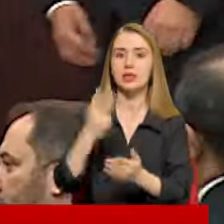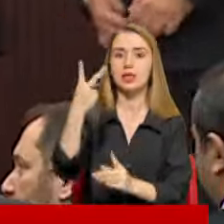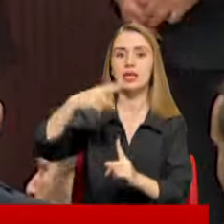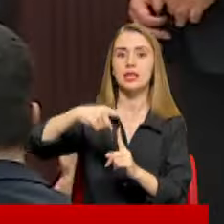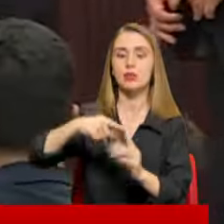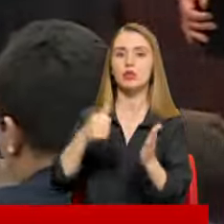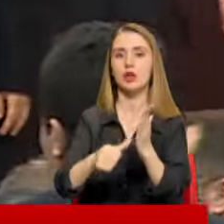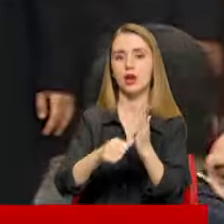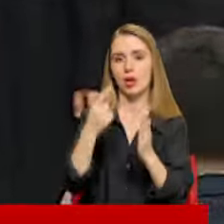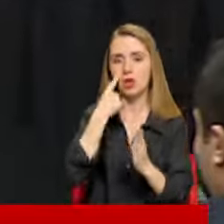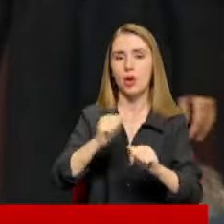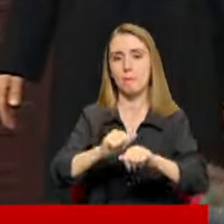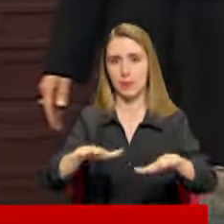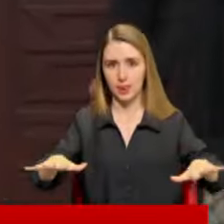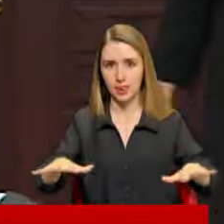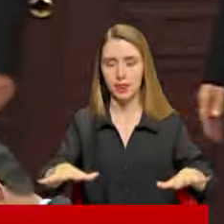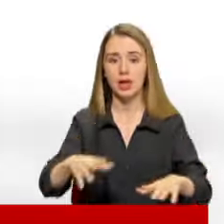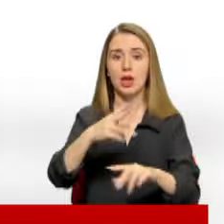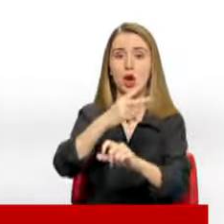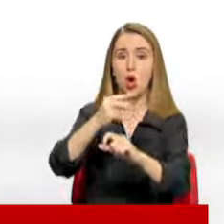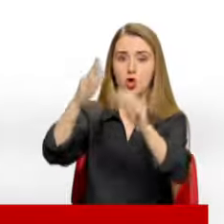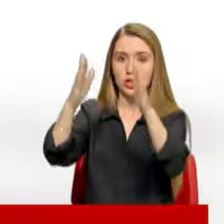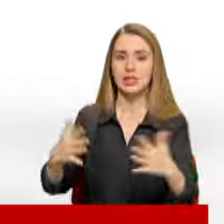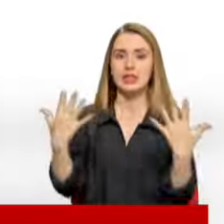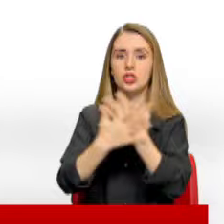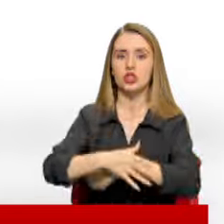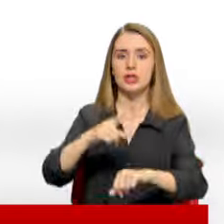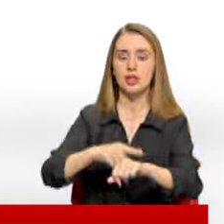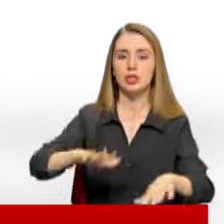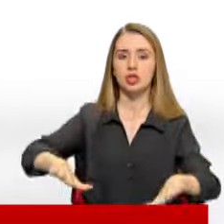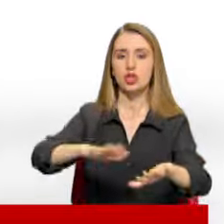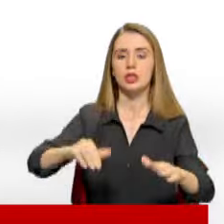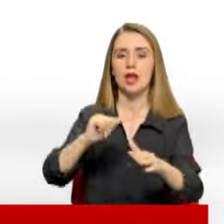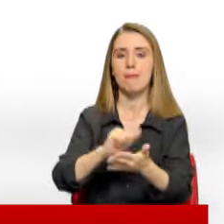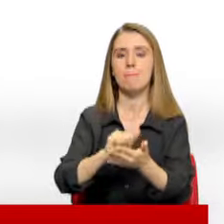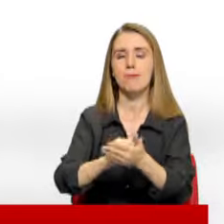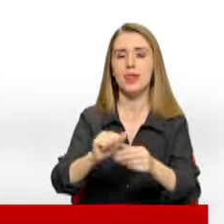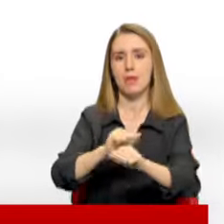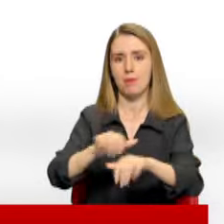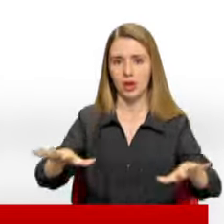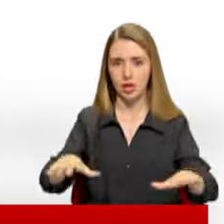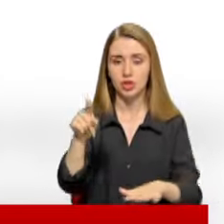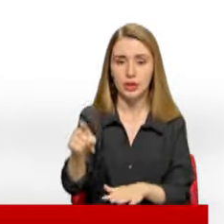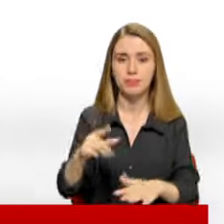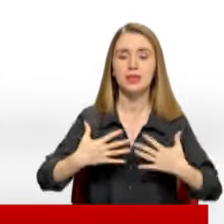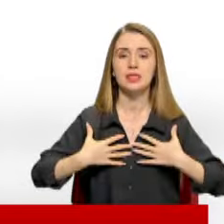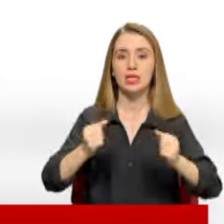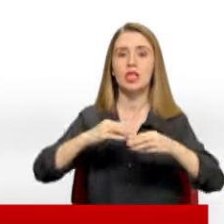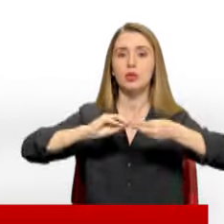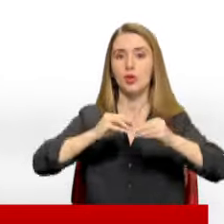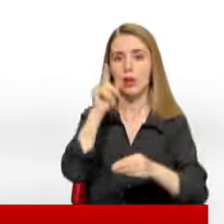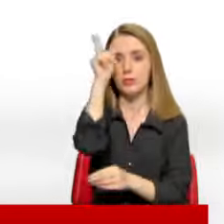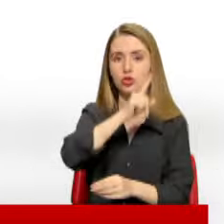Temmuz tarihli sayısında yayınlandı özh Haseki Gece saatlerinde sosyal medyadan yayınladığı mesajda sağlık sorunları